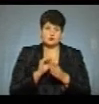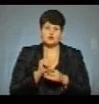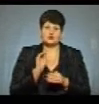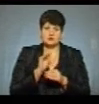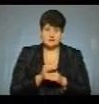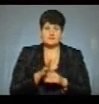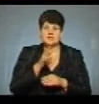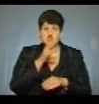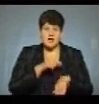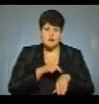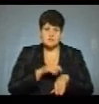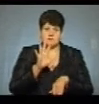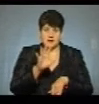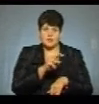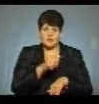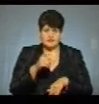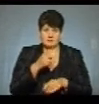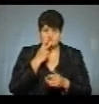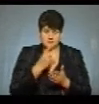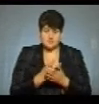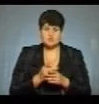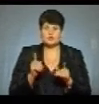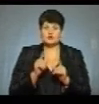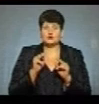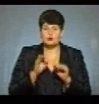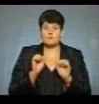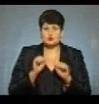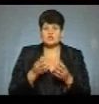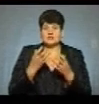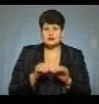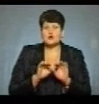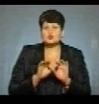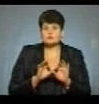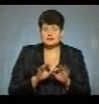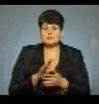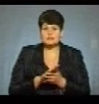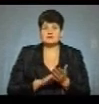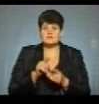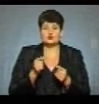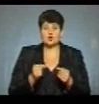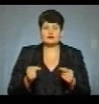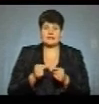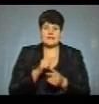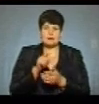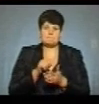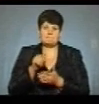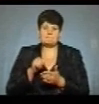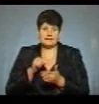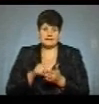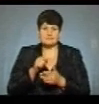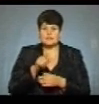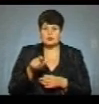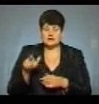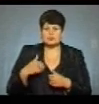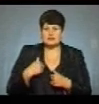нас ефірний час 5 хвилин передбачений, ну, так, то можете ще розповісти, тому що далі у нас були вже конкретні запитання від тих людей, які до